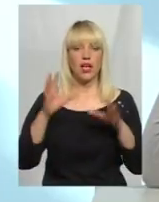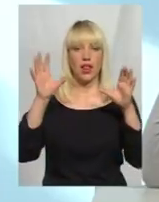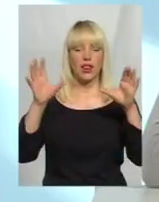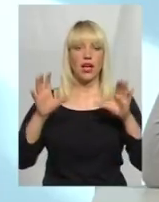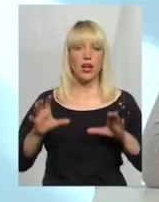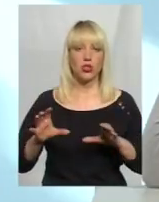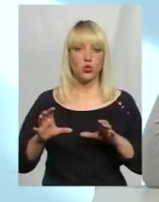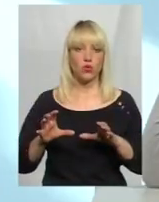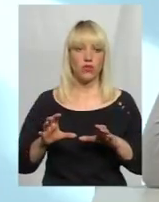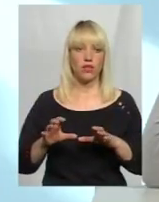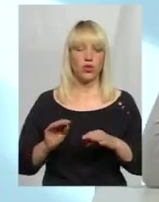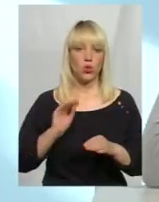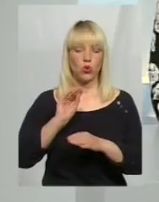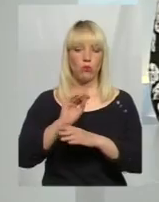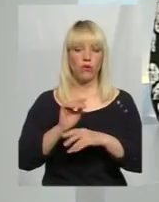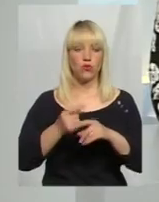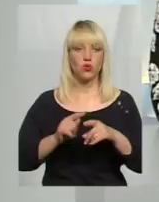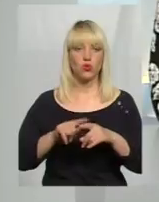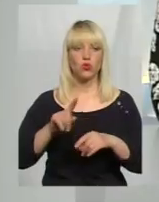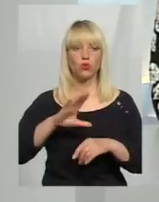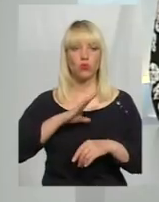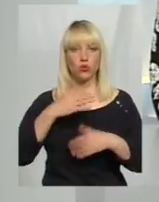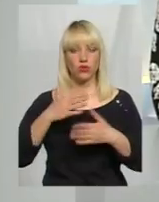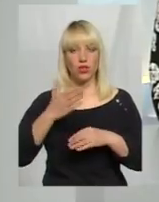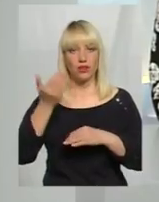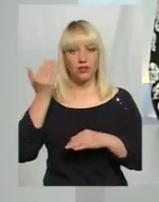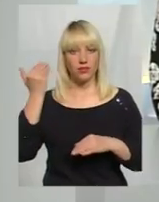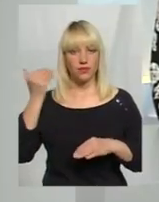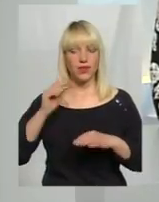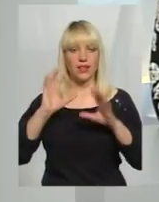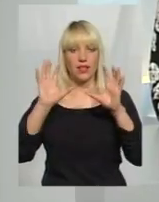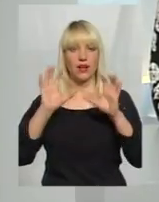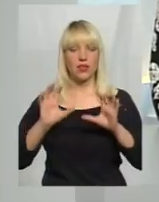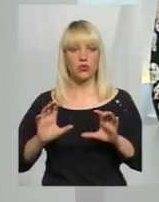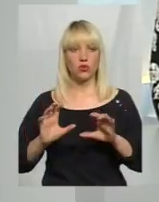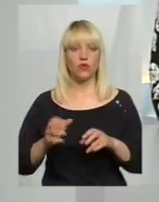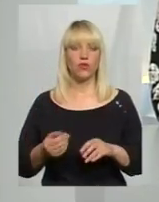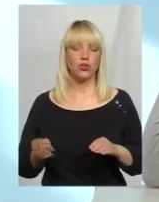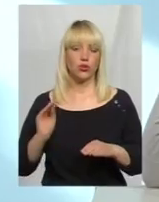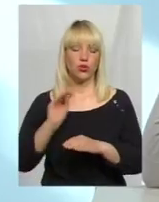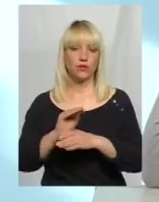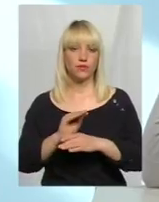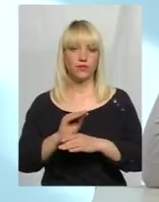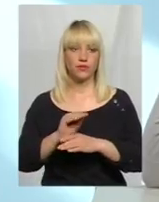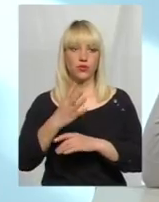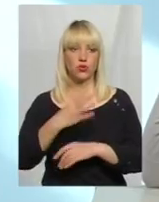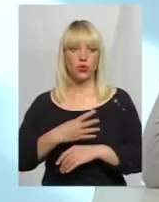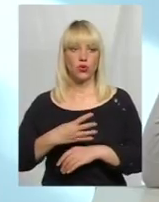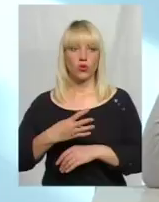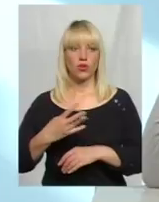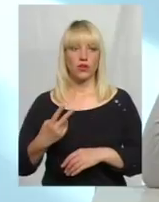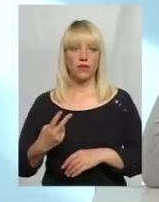легалізував, доповнюючи до того, що було легалізовано, легалізували 42